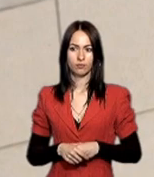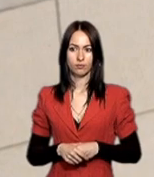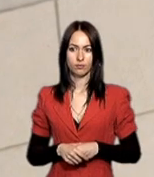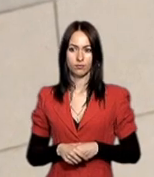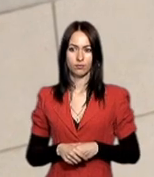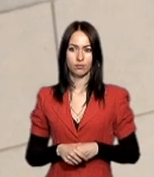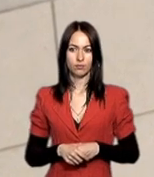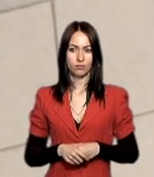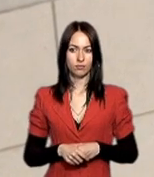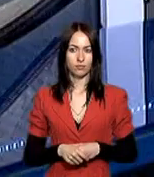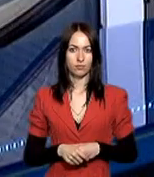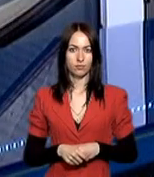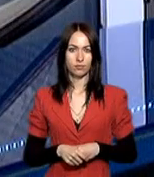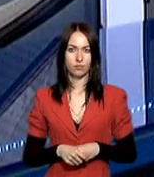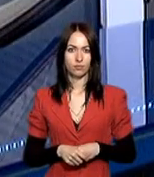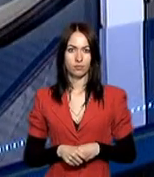на Суспільному. Харків.